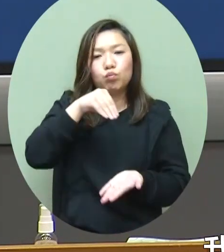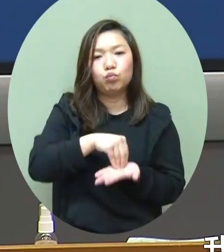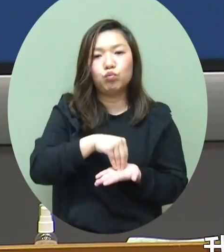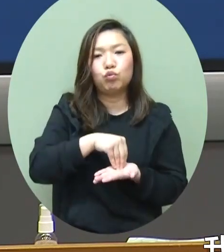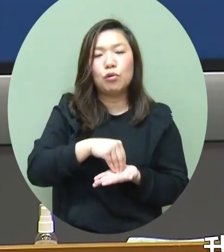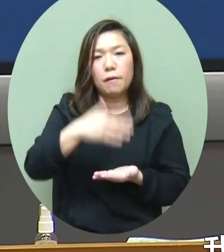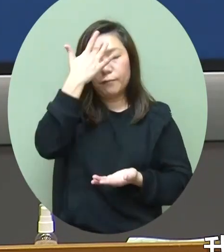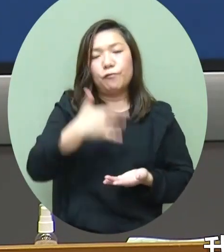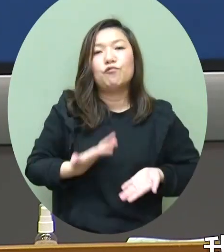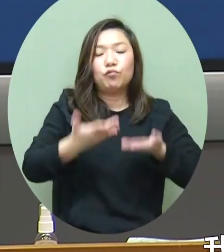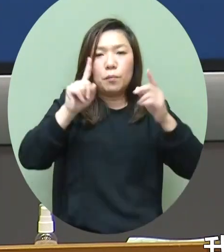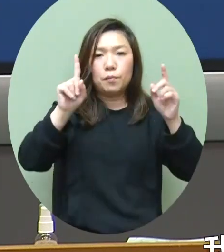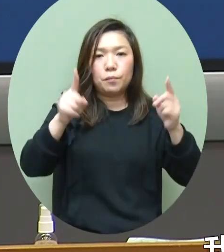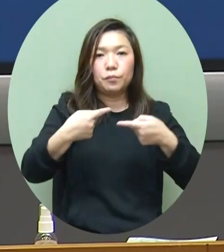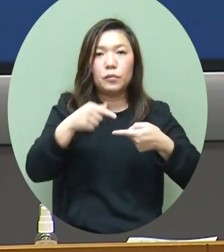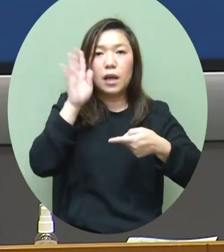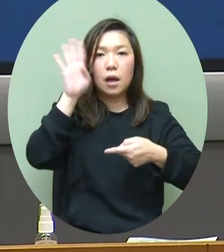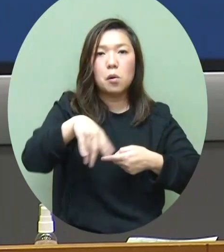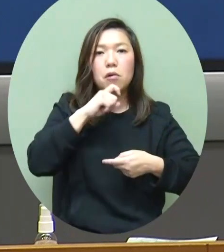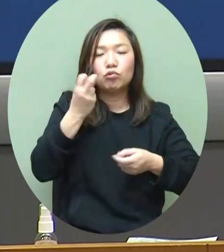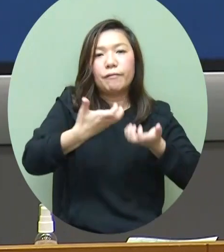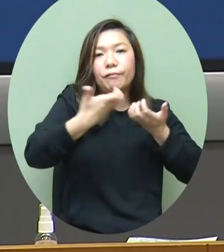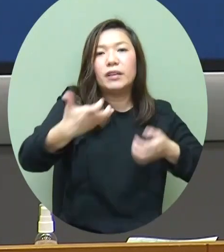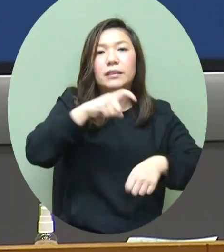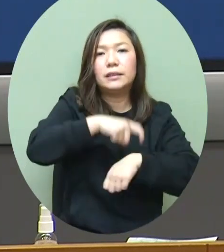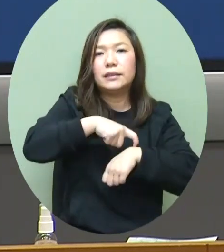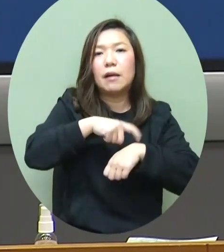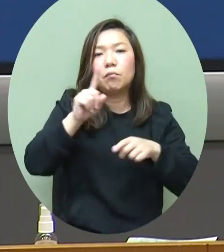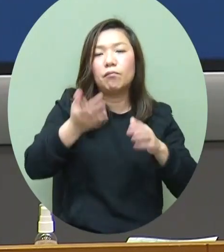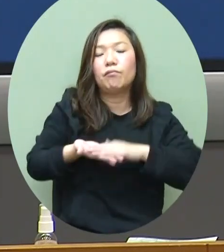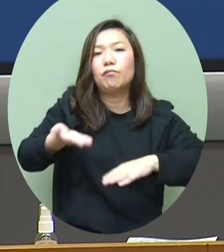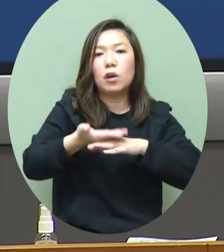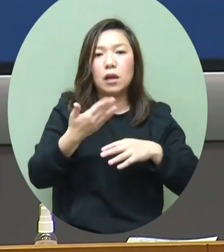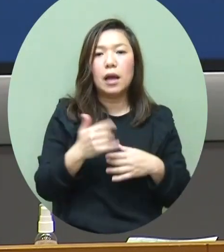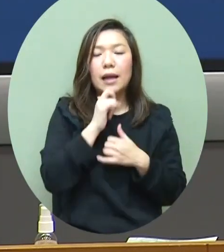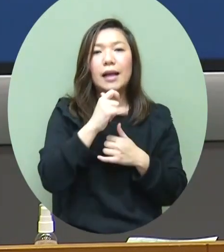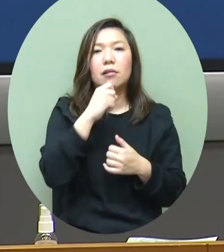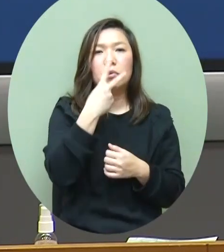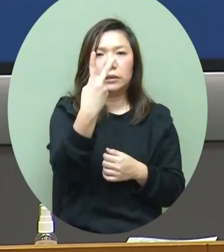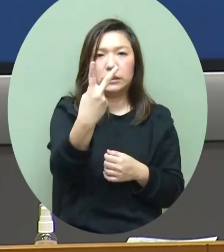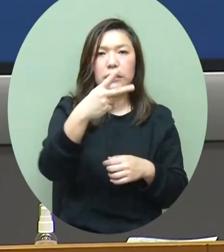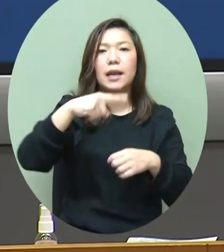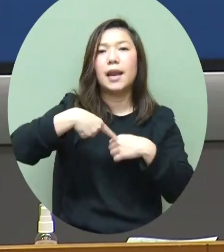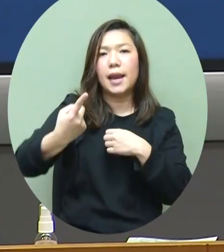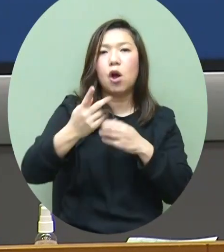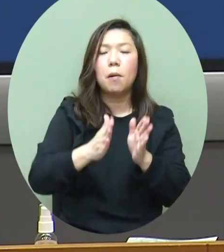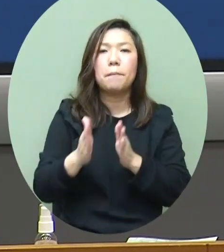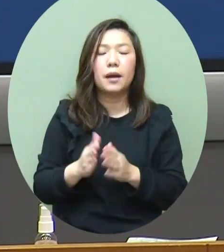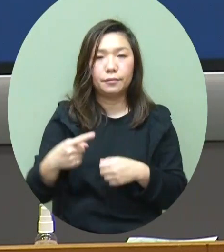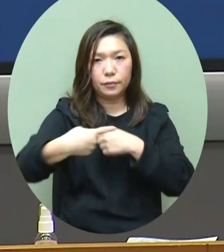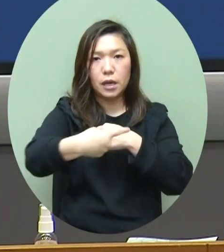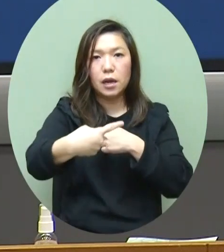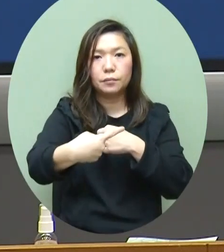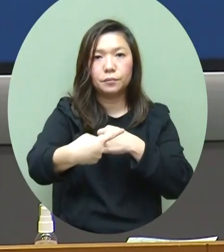復活節之後分階段復課，會採取以下起碼兩個額外措施。第一